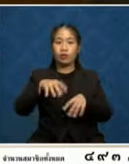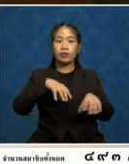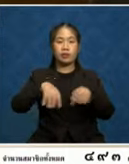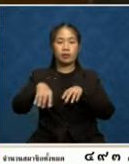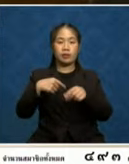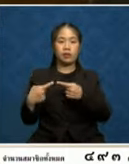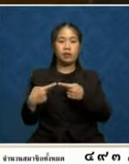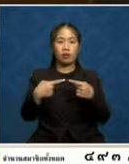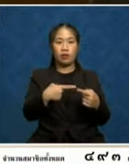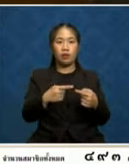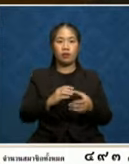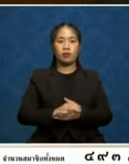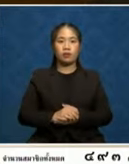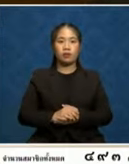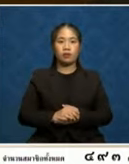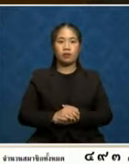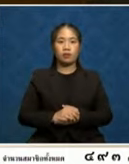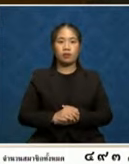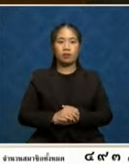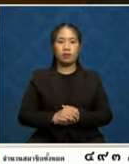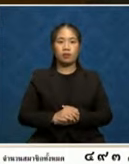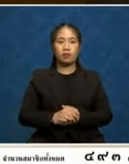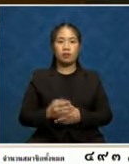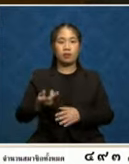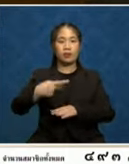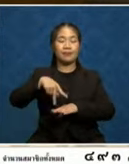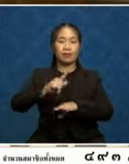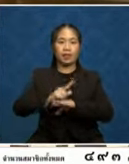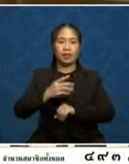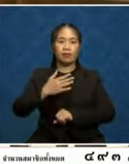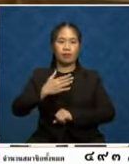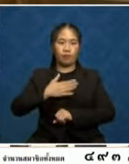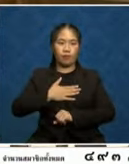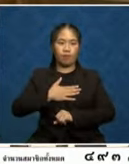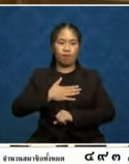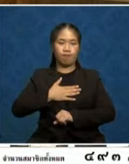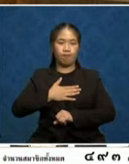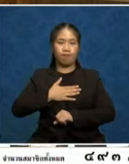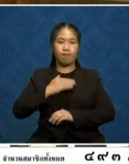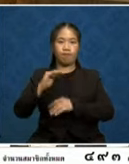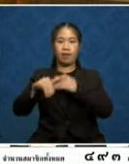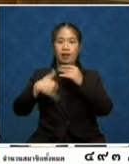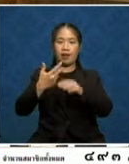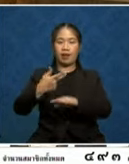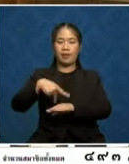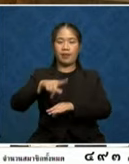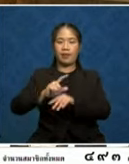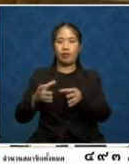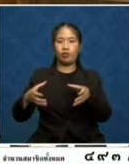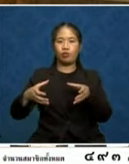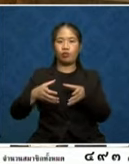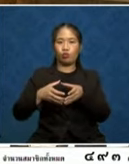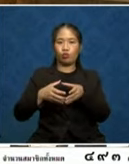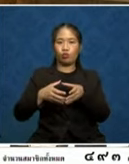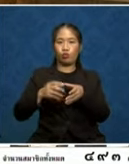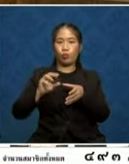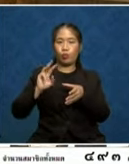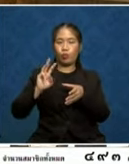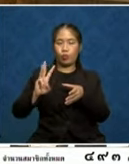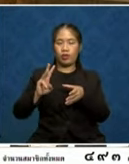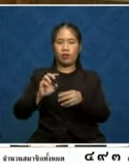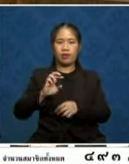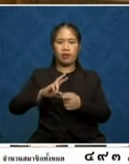ท่านประธานส criseู้ทนอ celebritiesจริงระธานของทุ